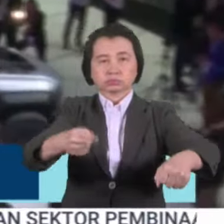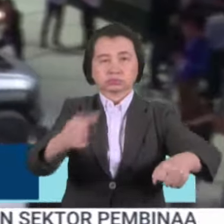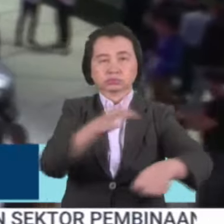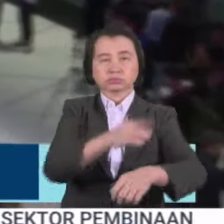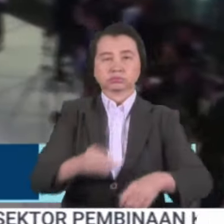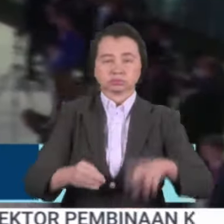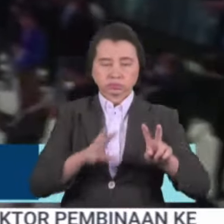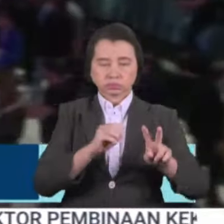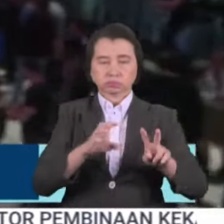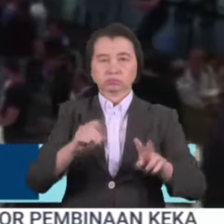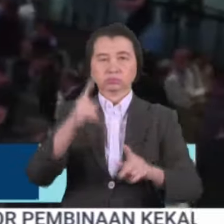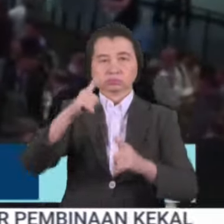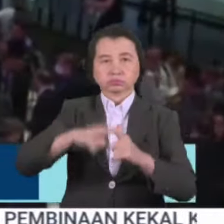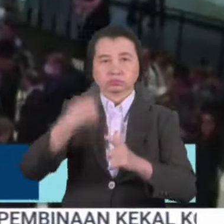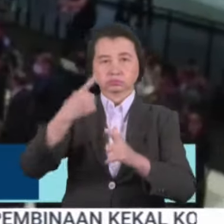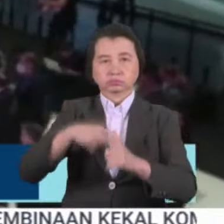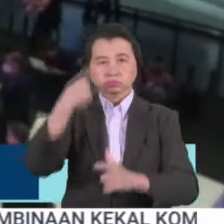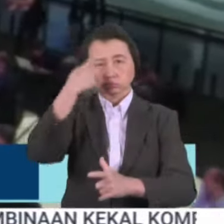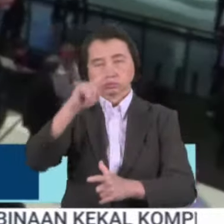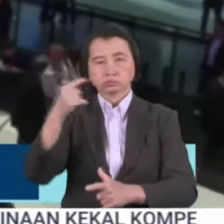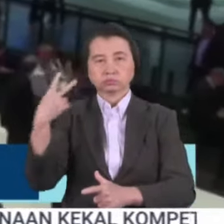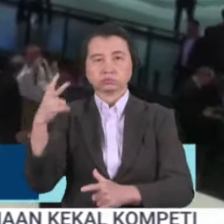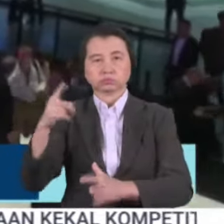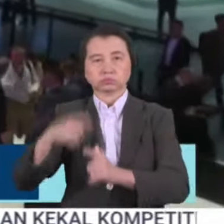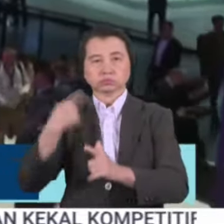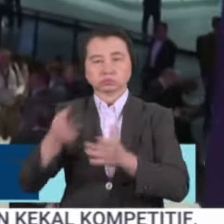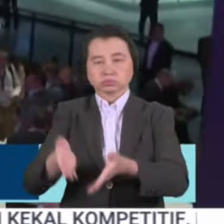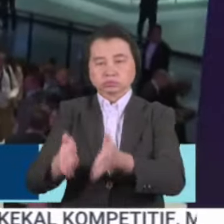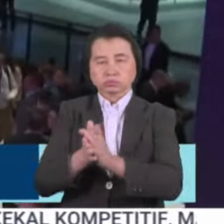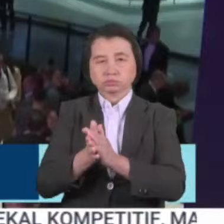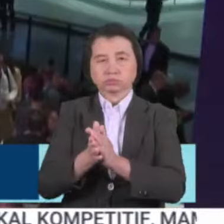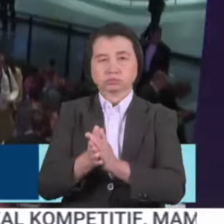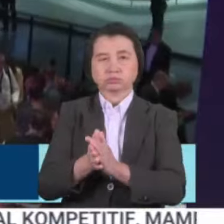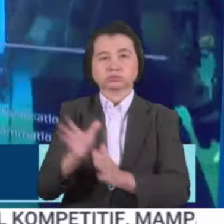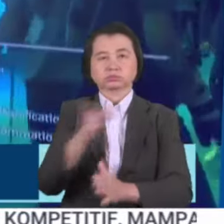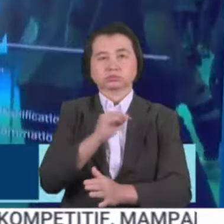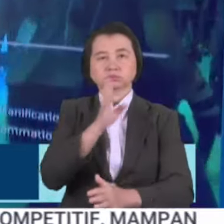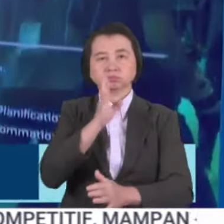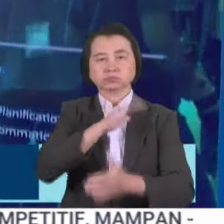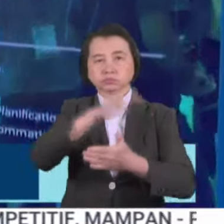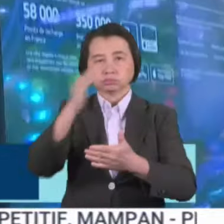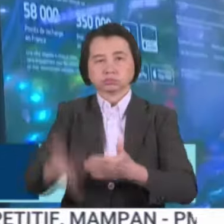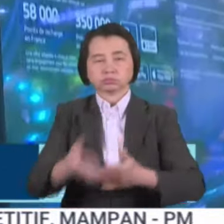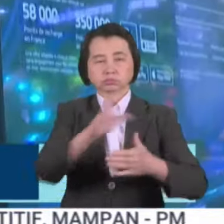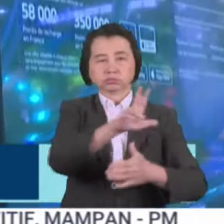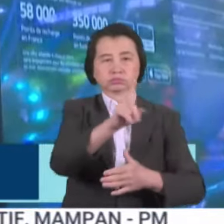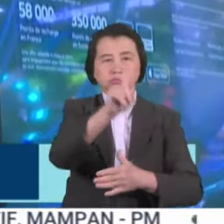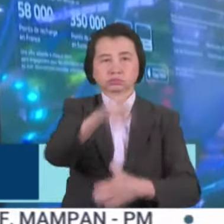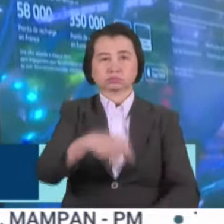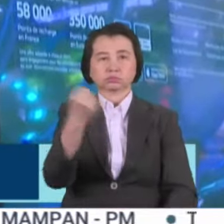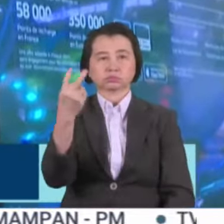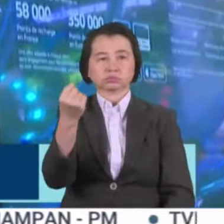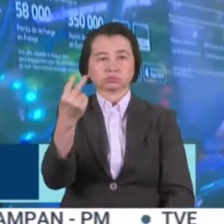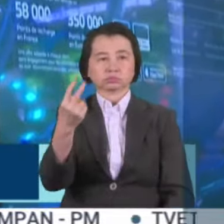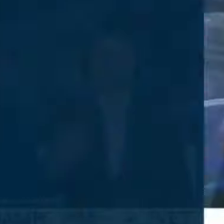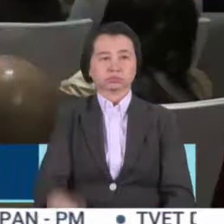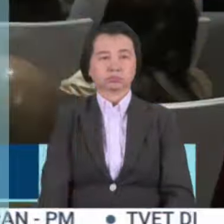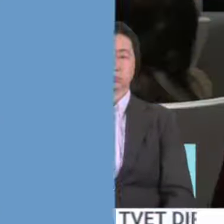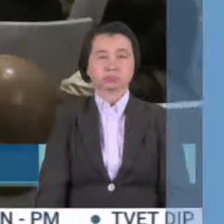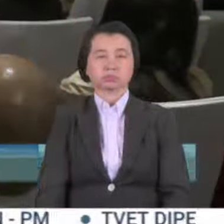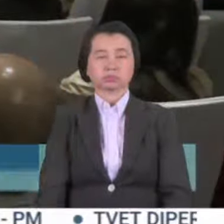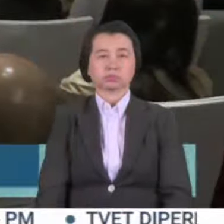dan RM200 sebulan selama 12 bulan untuk permohonan langganan. Ia akan tamat pada 31 Disember ini.